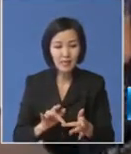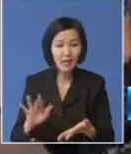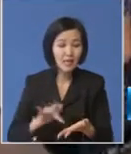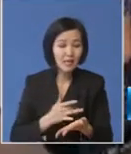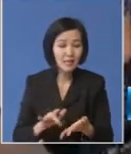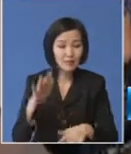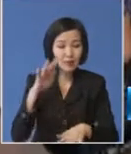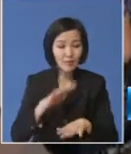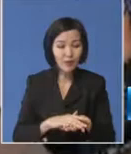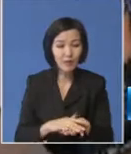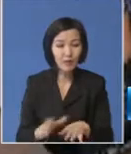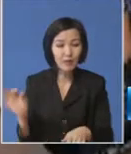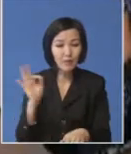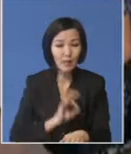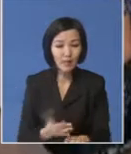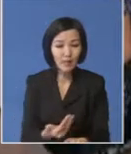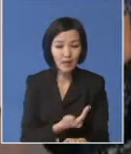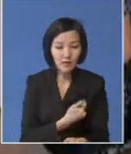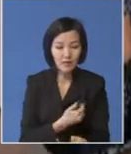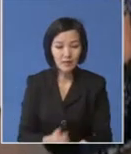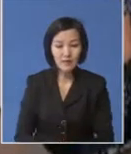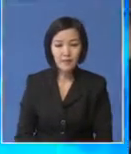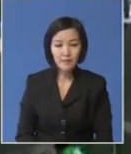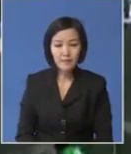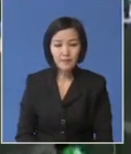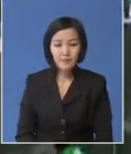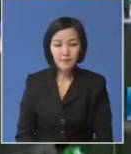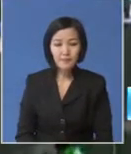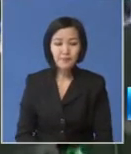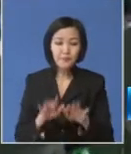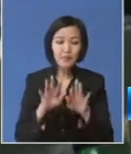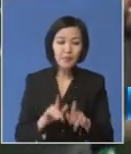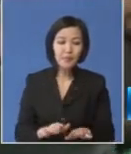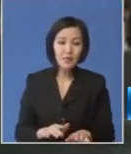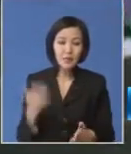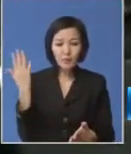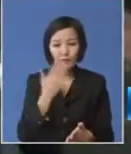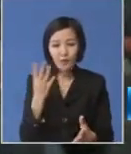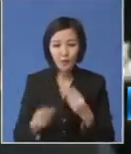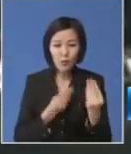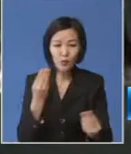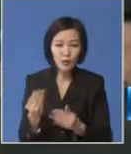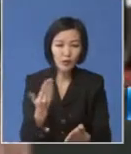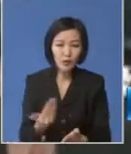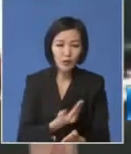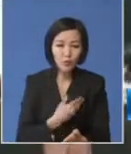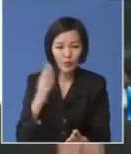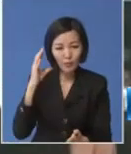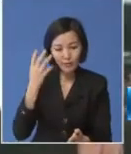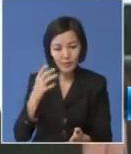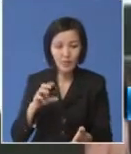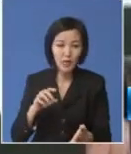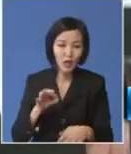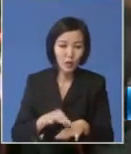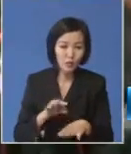базасын өз мүдделері үшін пайдалануды көздеген. Компьютер және видео ойындарына деген құмарлық енді психикалық ауытқу